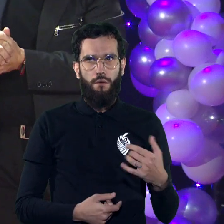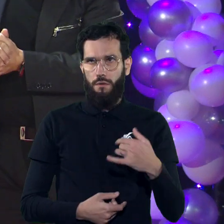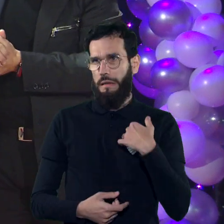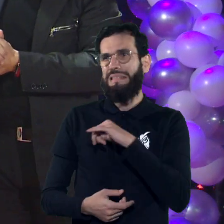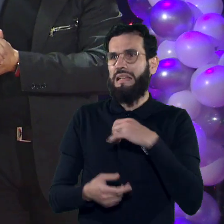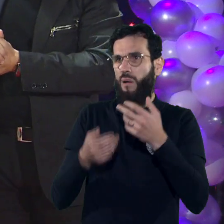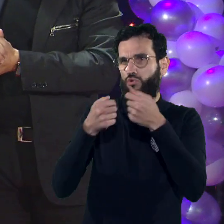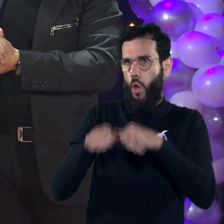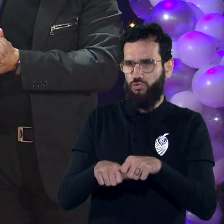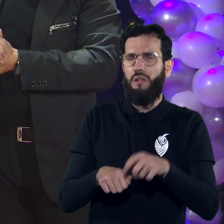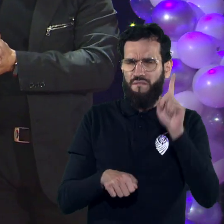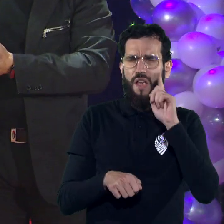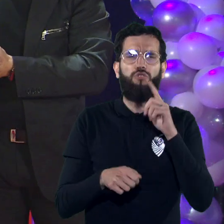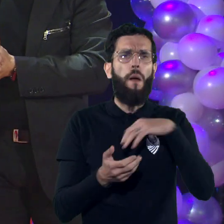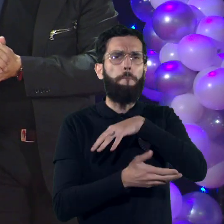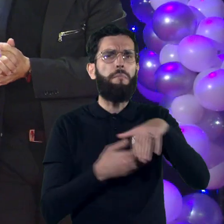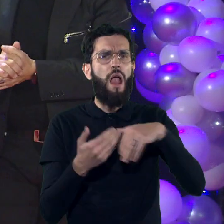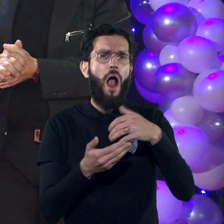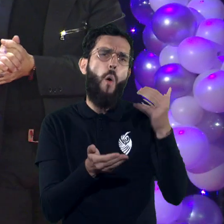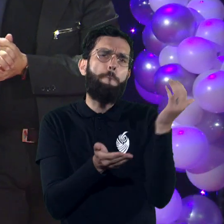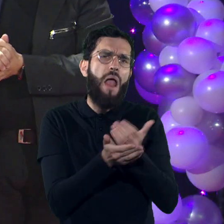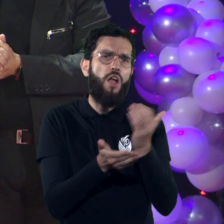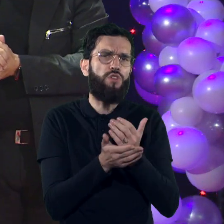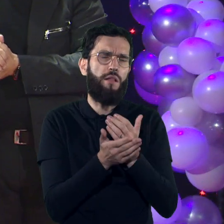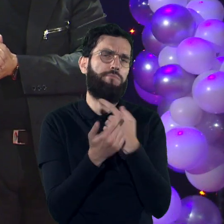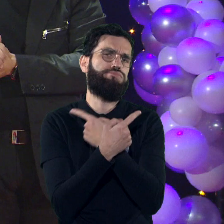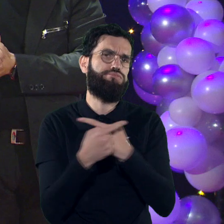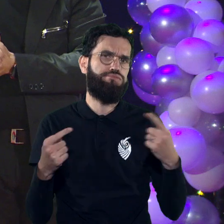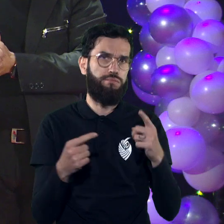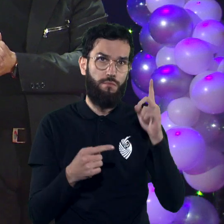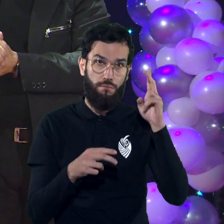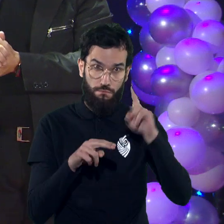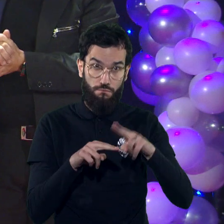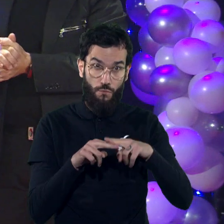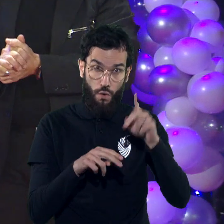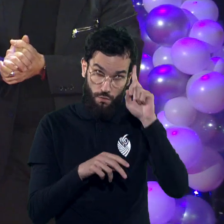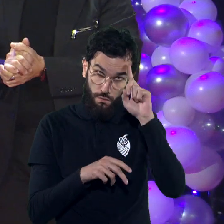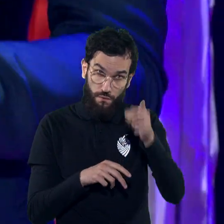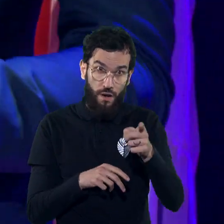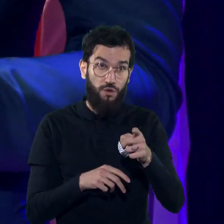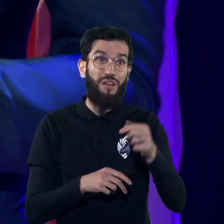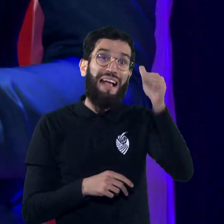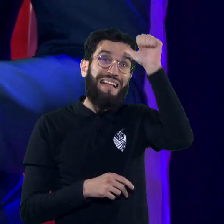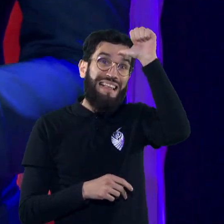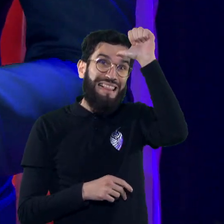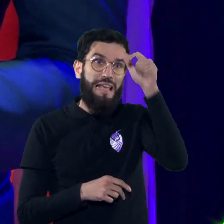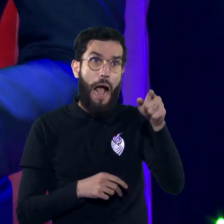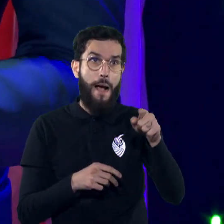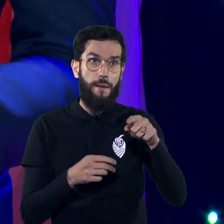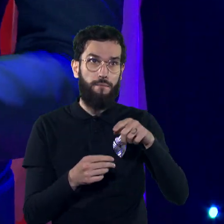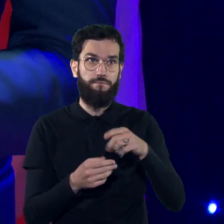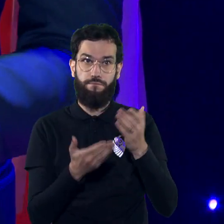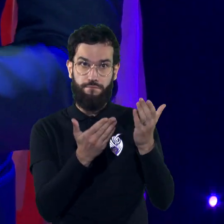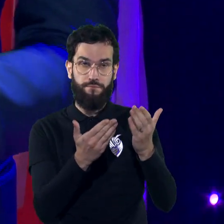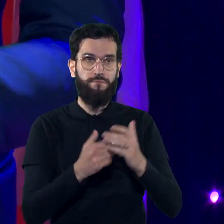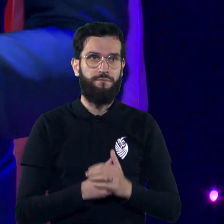komplikovať. Dobre, tých miešaní je veľmi veľa druhov. Poznáš hindu miešanie? Pochopiteľne, z Indie. Áno, presne tak, takže to je